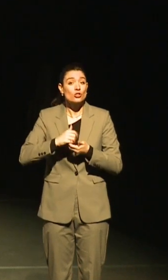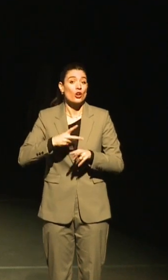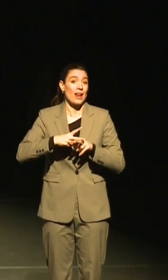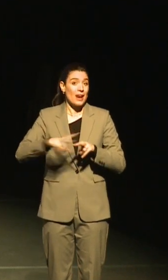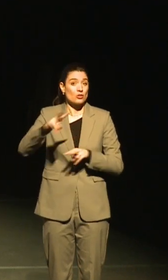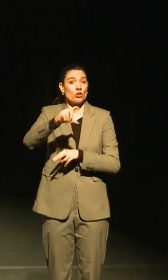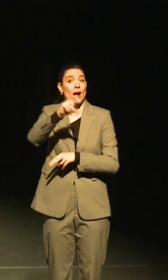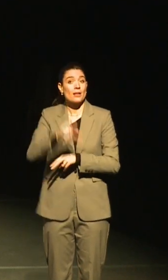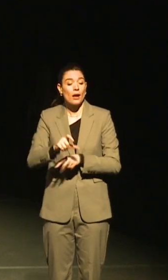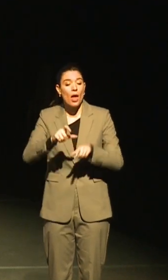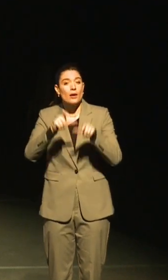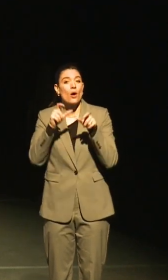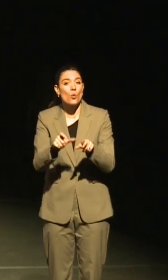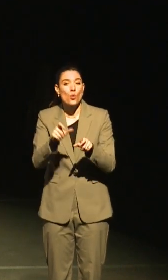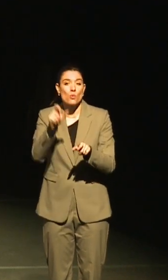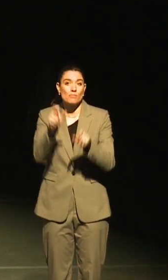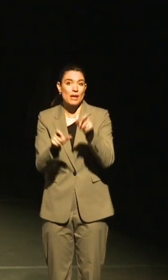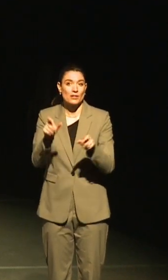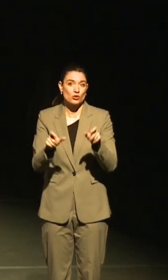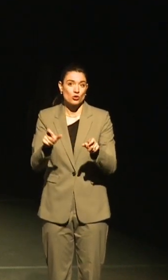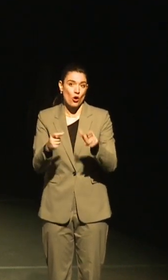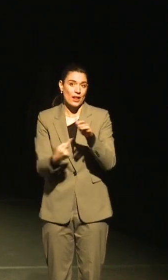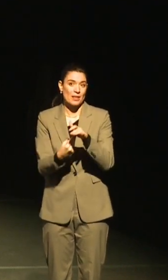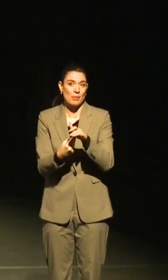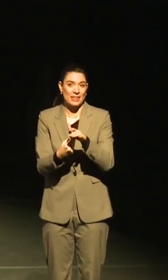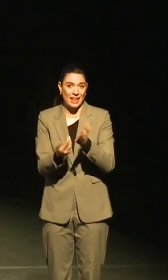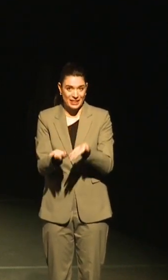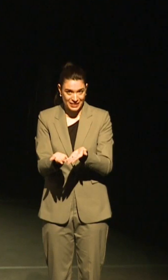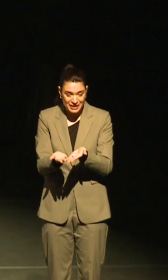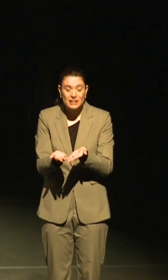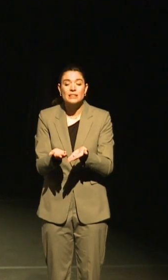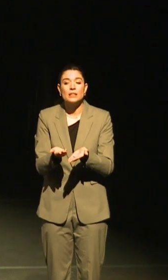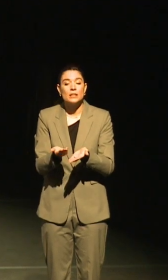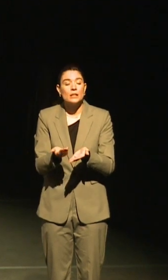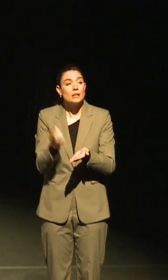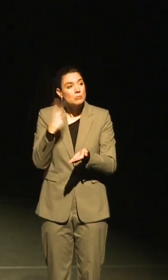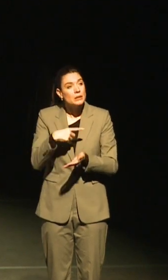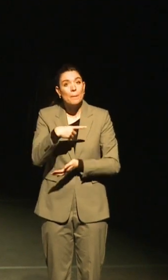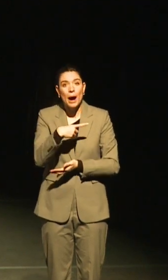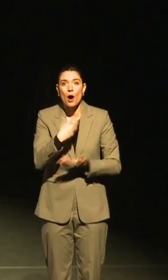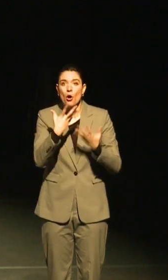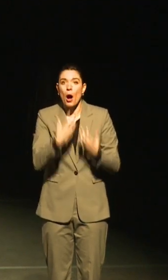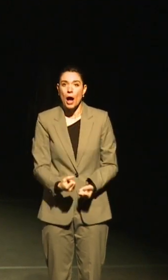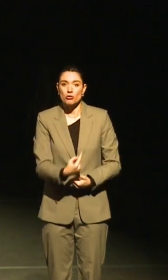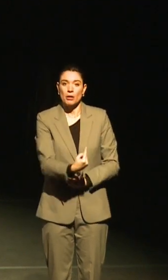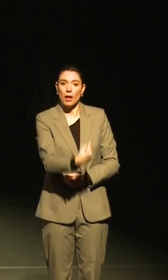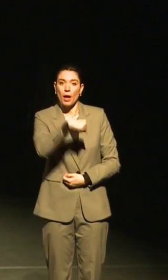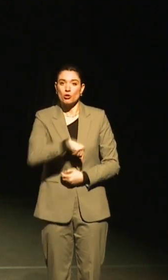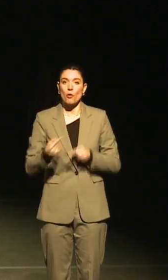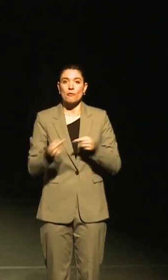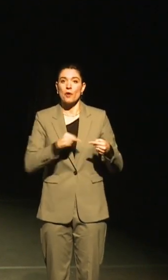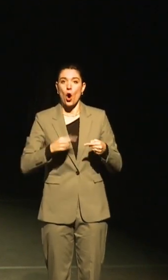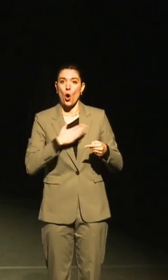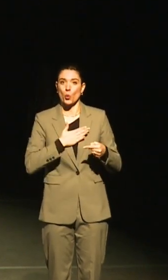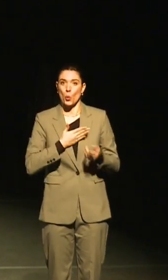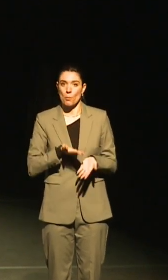e io dissi Ma quanto coraggio cioè perché avevi pensato al